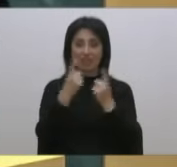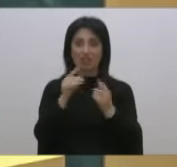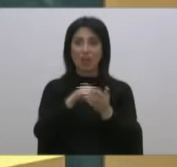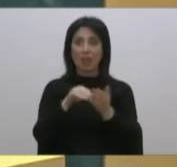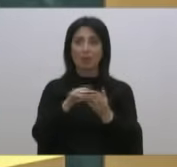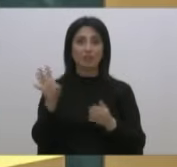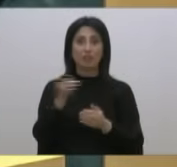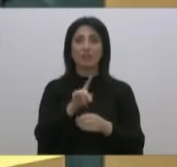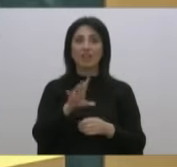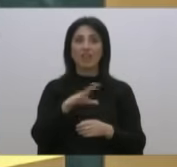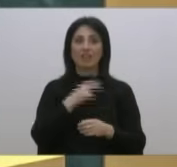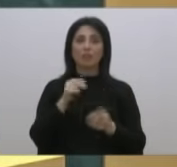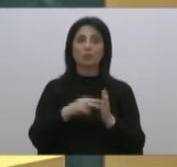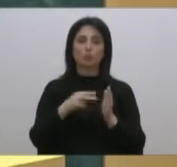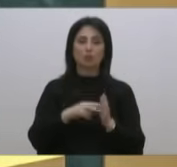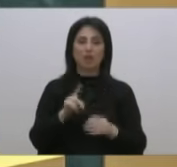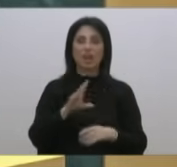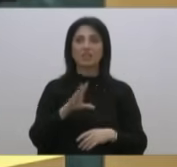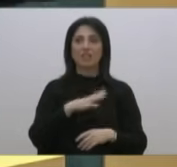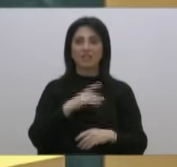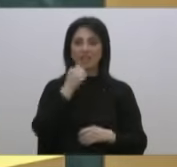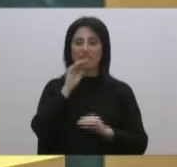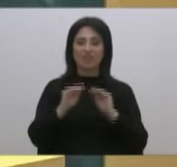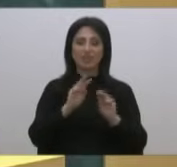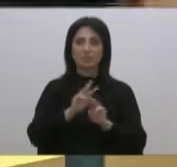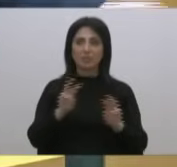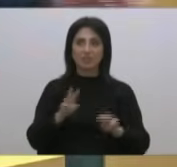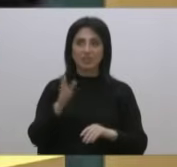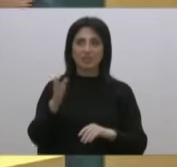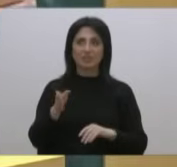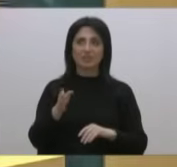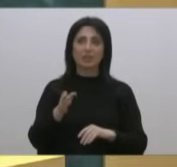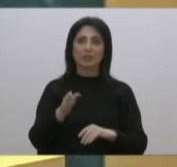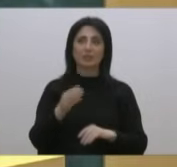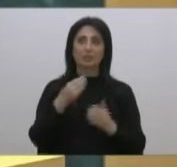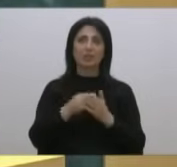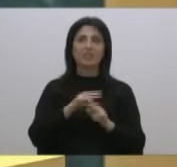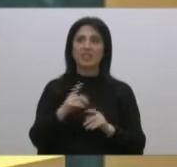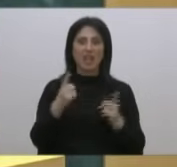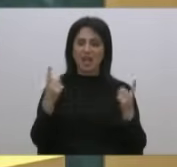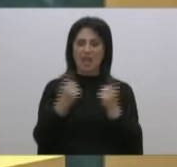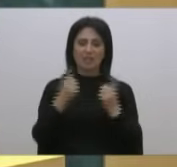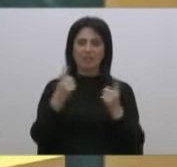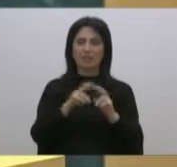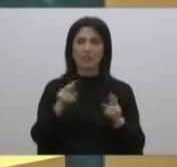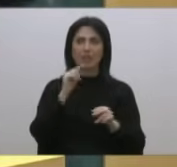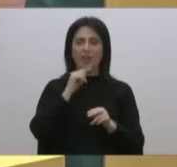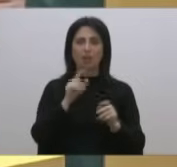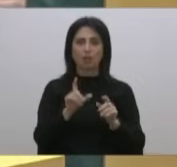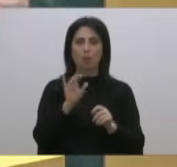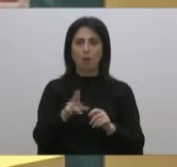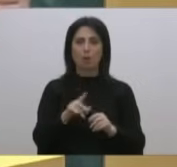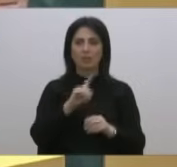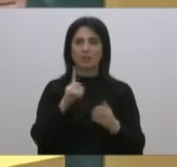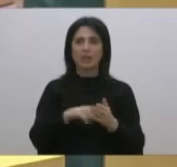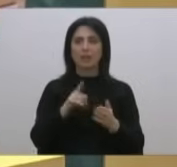o rebuli sucola, rați o biugete, rați o infrastructurist ministrul obzande voda, finanța mi-a zis că RTR ci rogame o economicuri blopi s-a